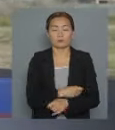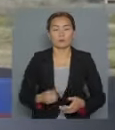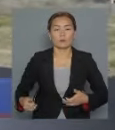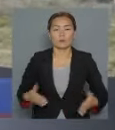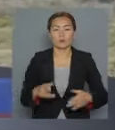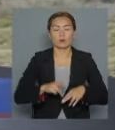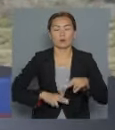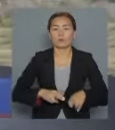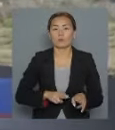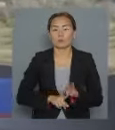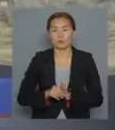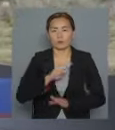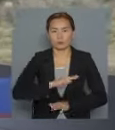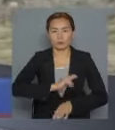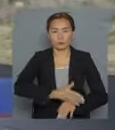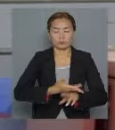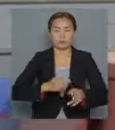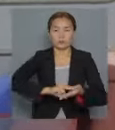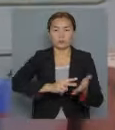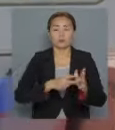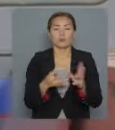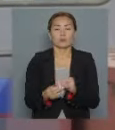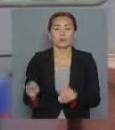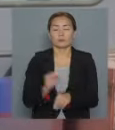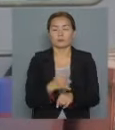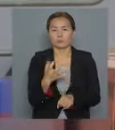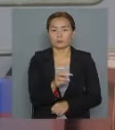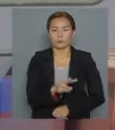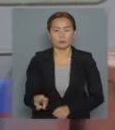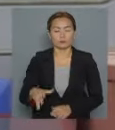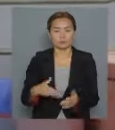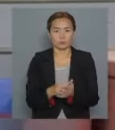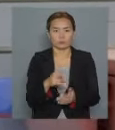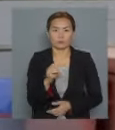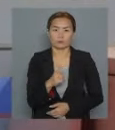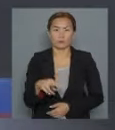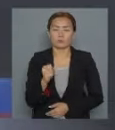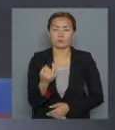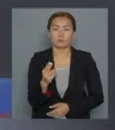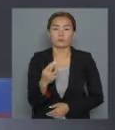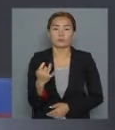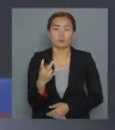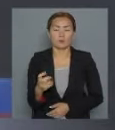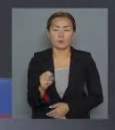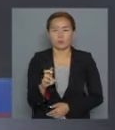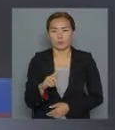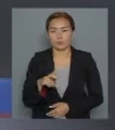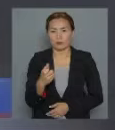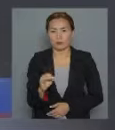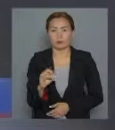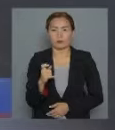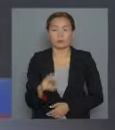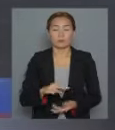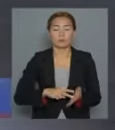жолының құрылысы іске асырылуда. Аталған жоба бойынша қосымша 500 миллион бөлініп, Махамбет ауылындағы Айдын Оңайбаев және Абылайхан көшелерін